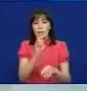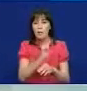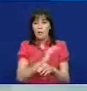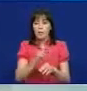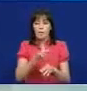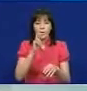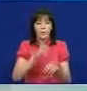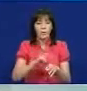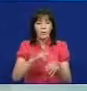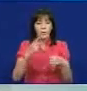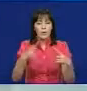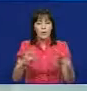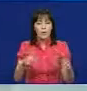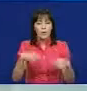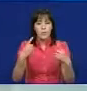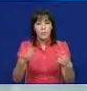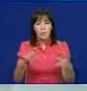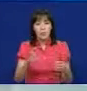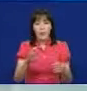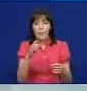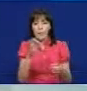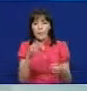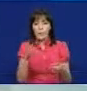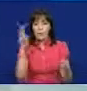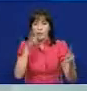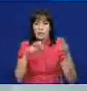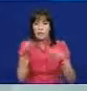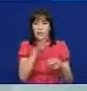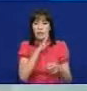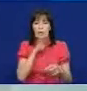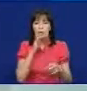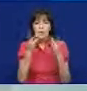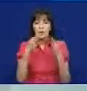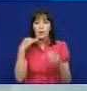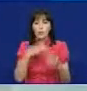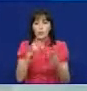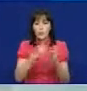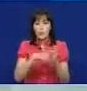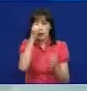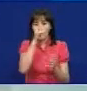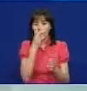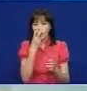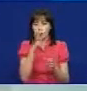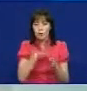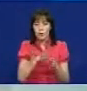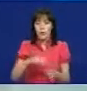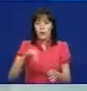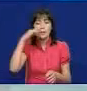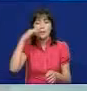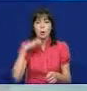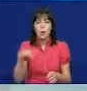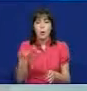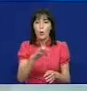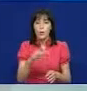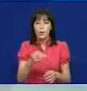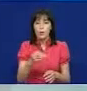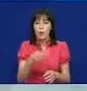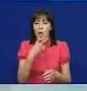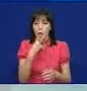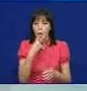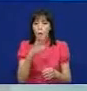емес, балгерден іздейтін аналар саны азаяр емес. Биылғы жылдың 7 айлық көрсеткіші бойынша оңтүстік Қазақстан облысында көріпкелге